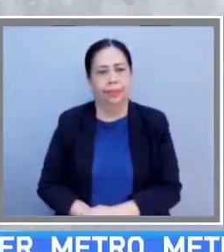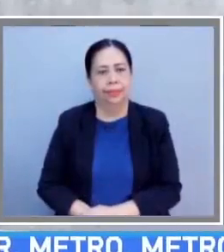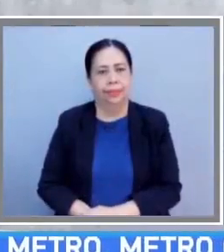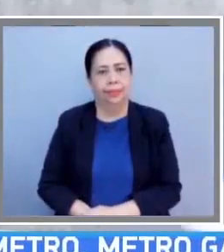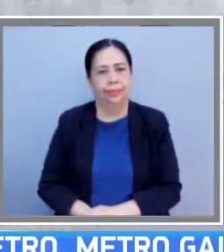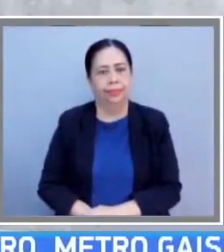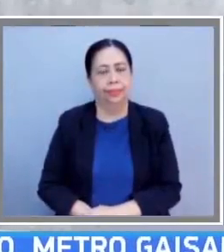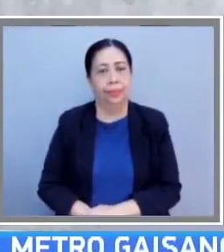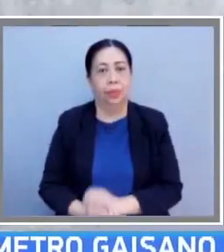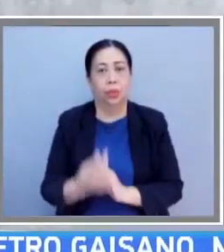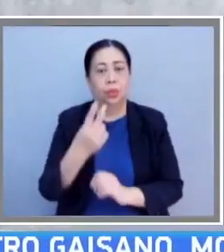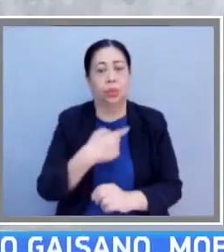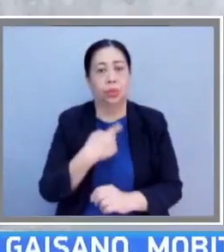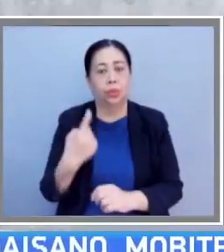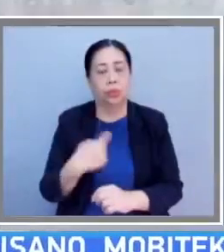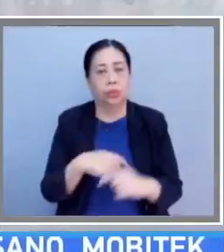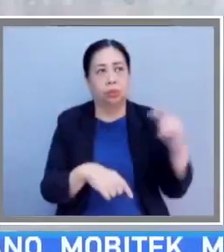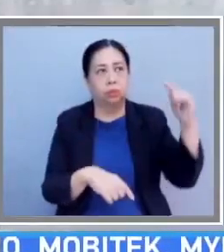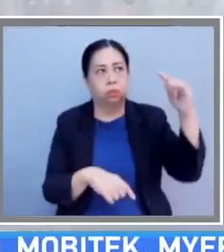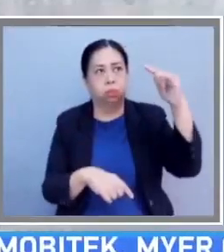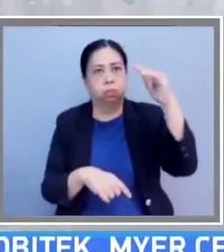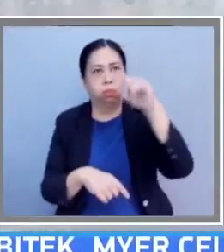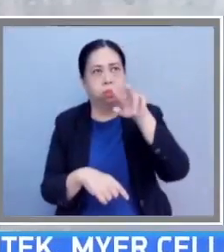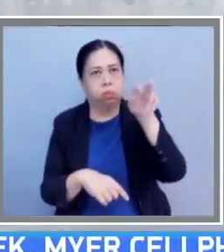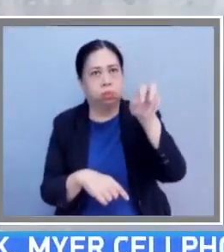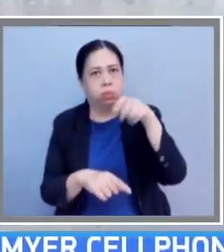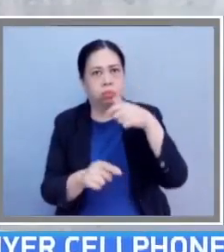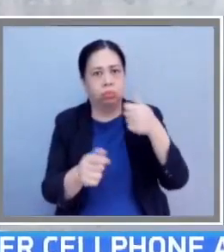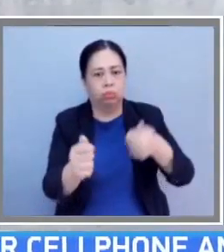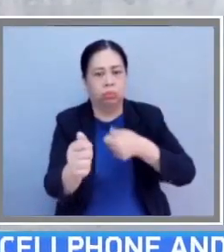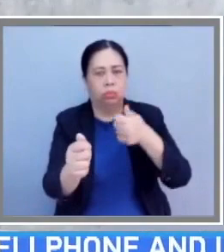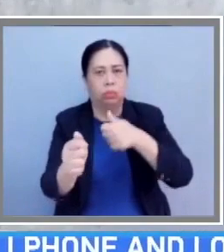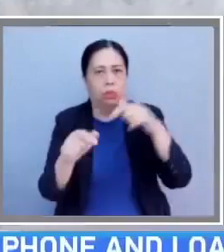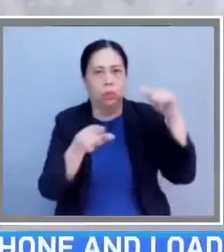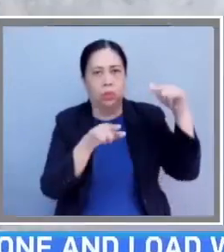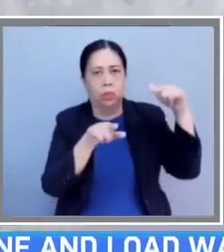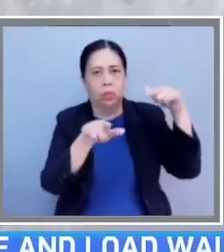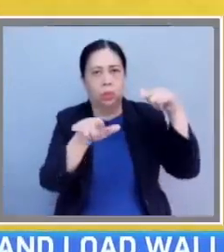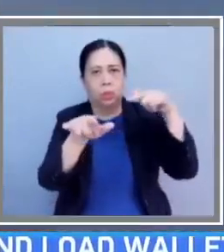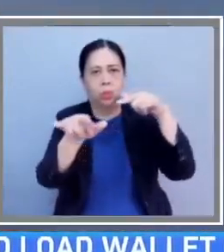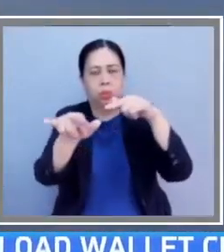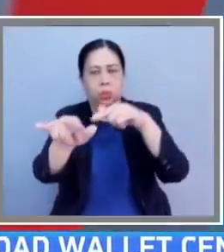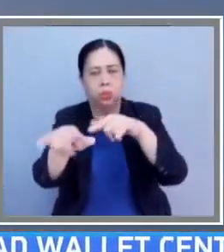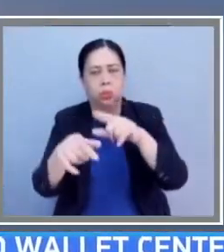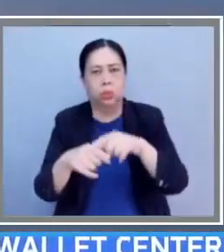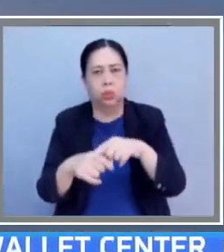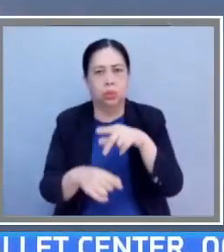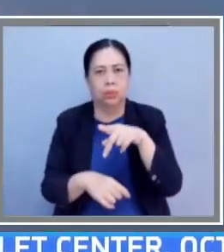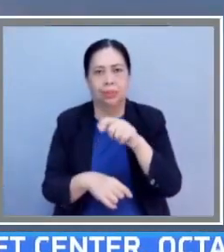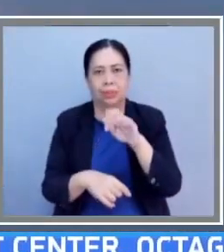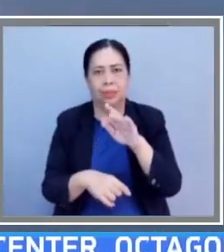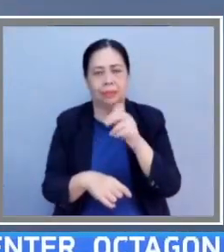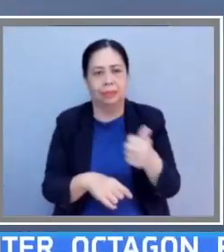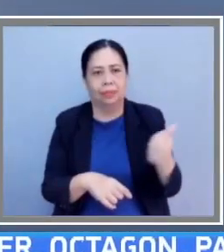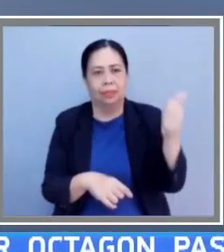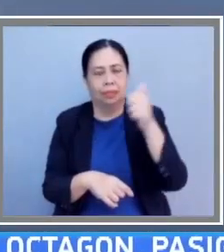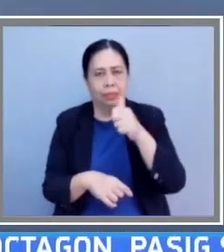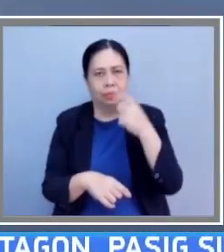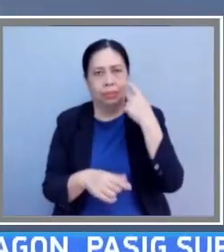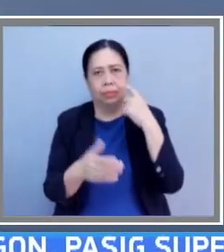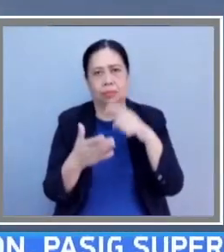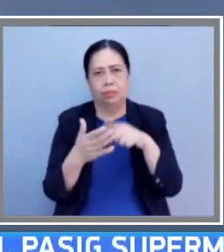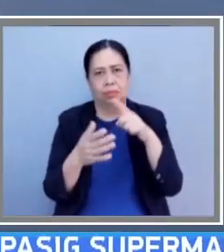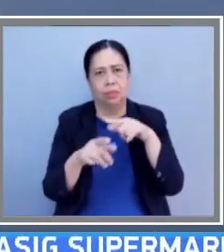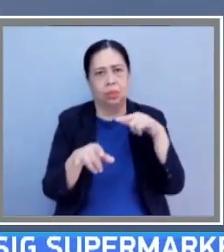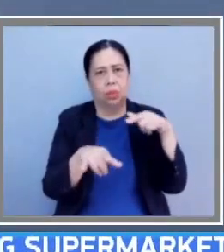Dalawang Chinese fighter jets ang namataang bumuntot sa mga aircraft ng Philippine Air Force. Ayon kay AFP Chief of Staff Romeo Browner Jr., umiikot